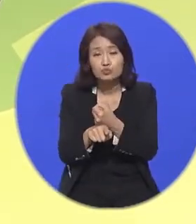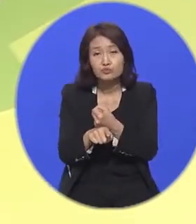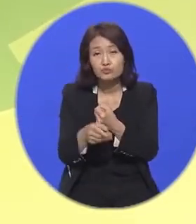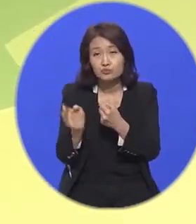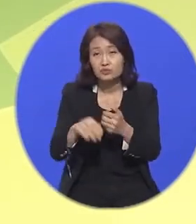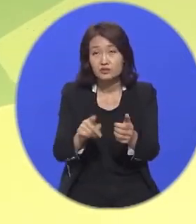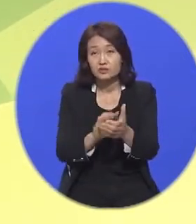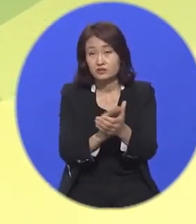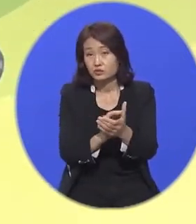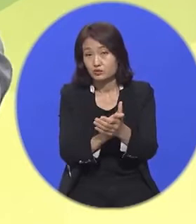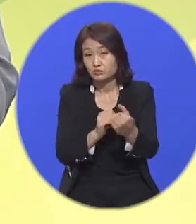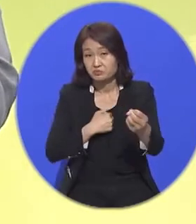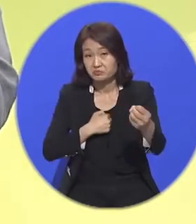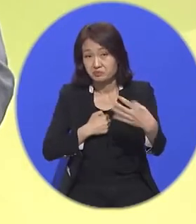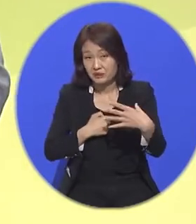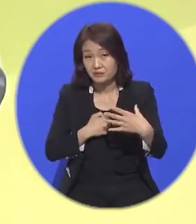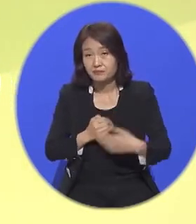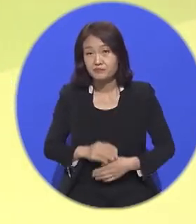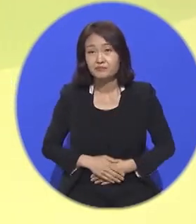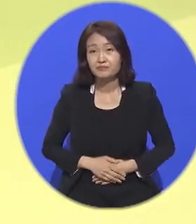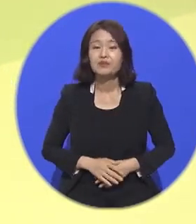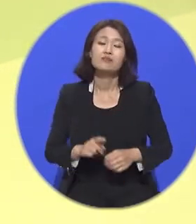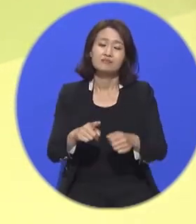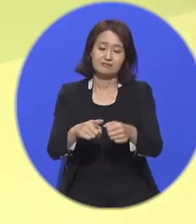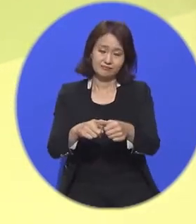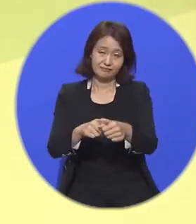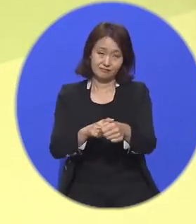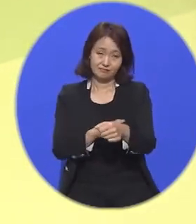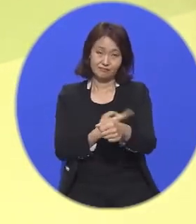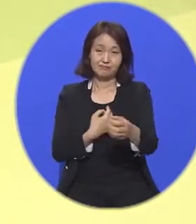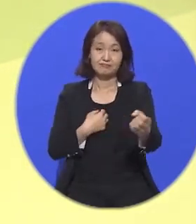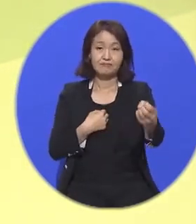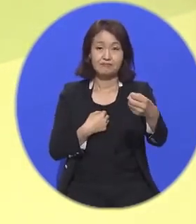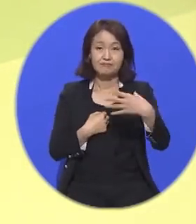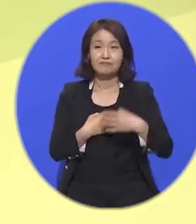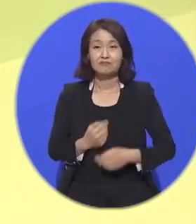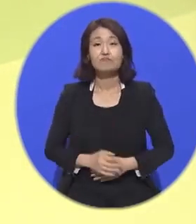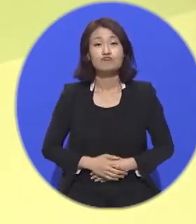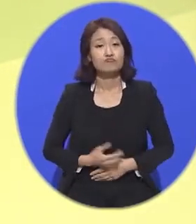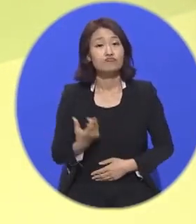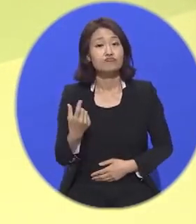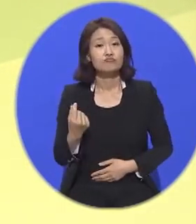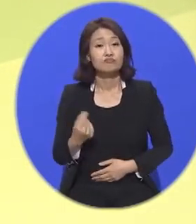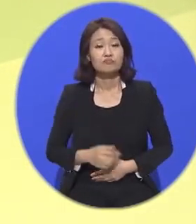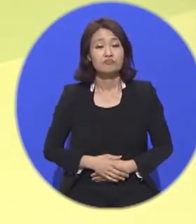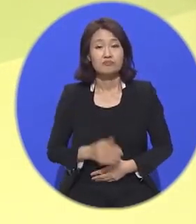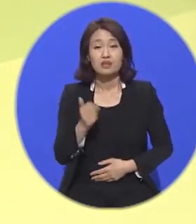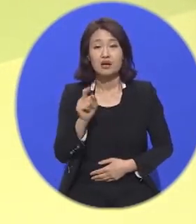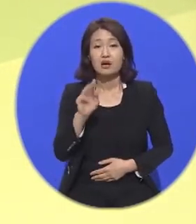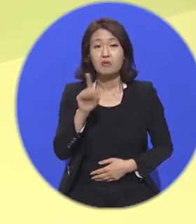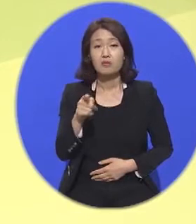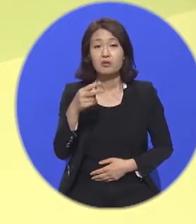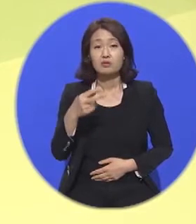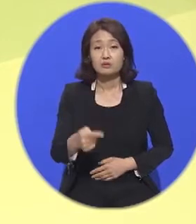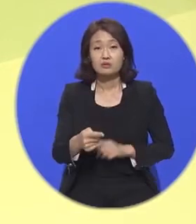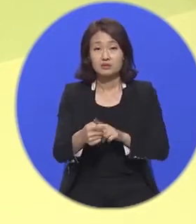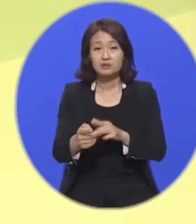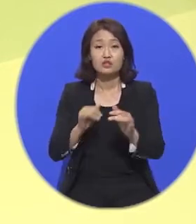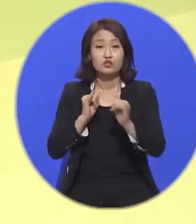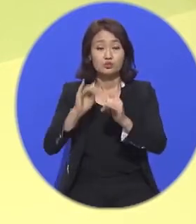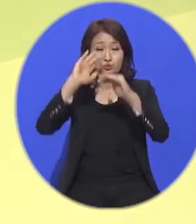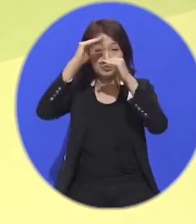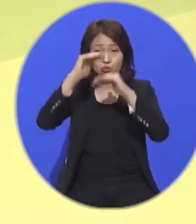근데 그 친구는 얘기를 하죠. 자연스럽게. 오, 하버드 입학할 때 인터뷰한